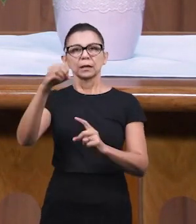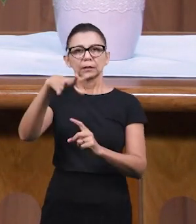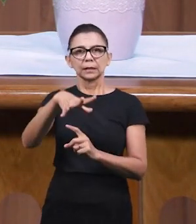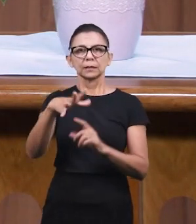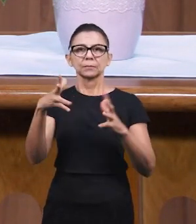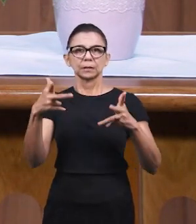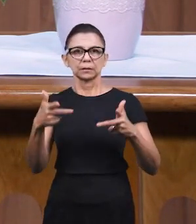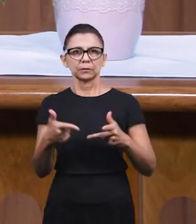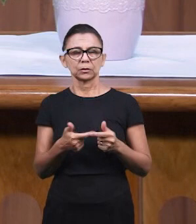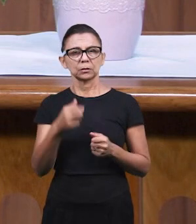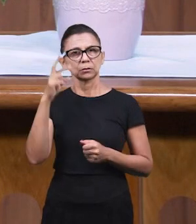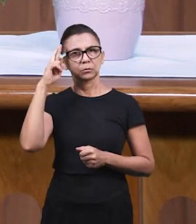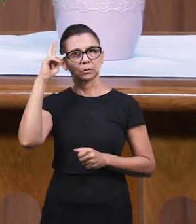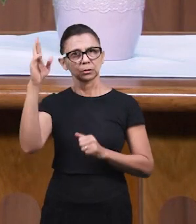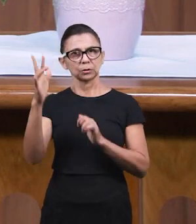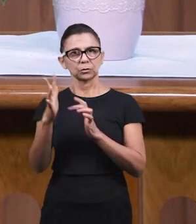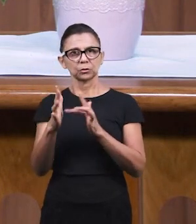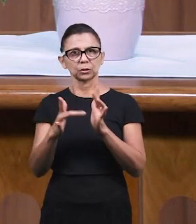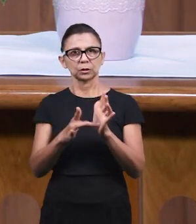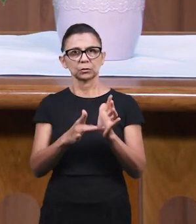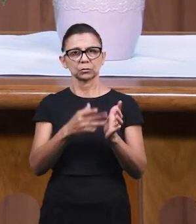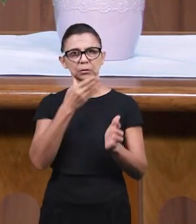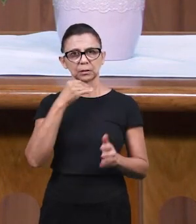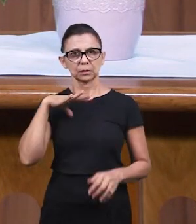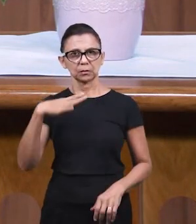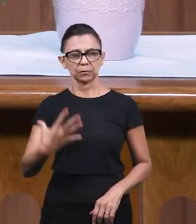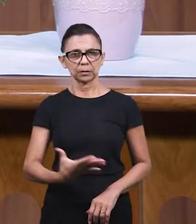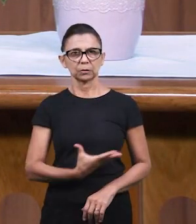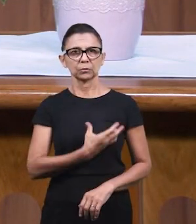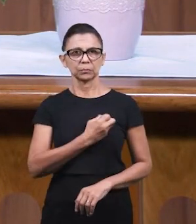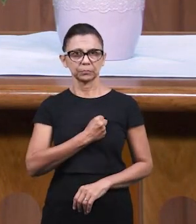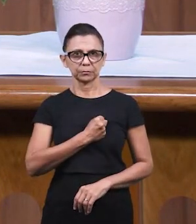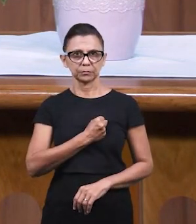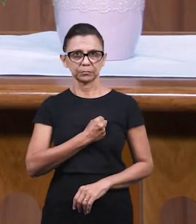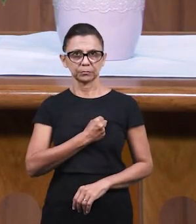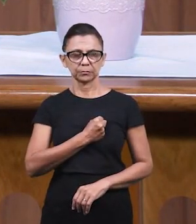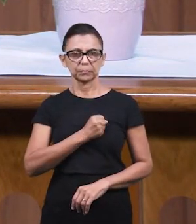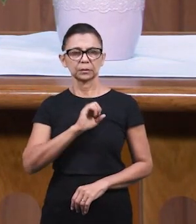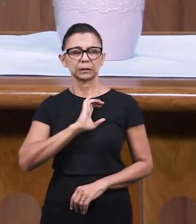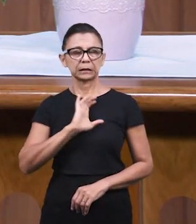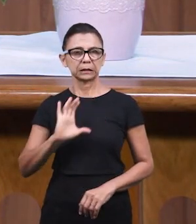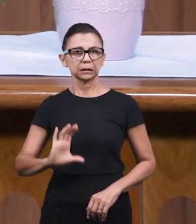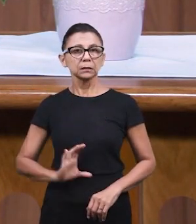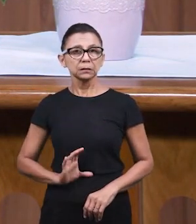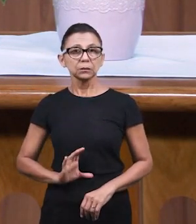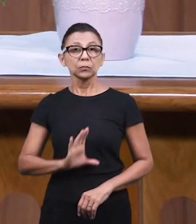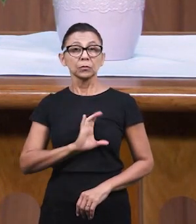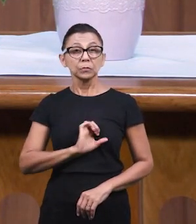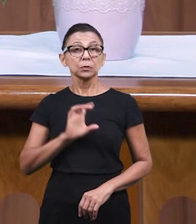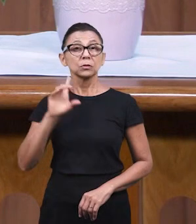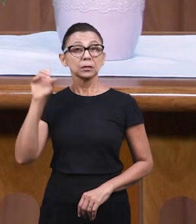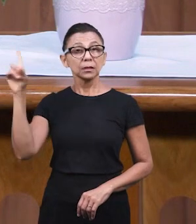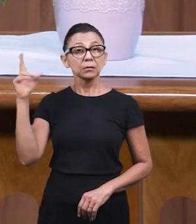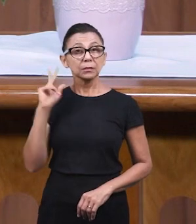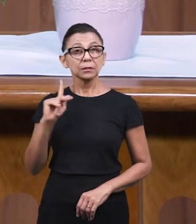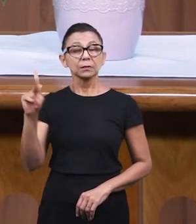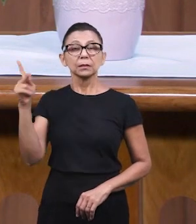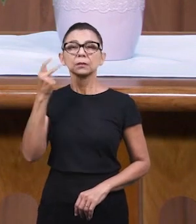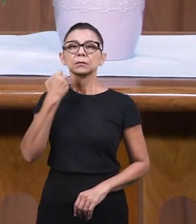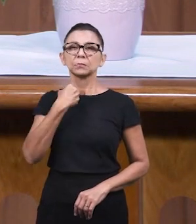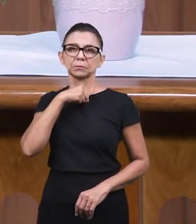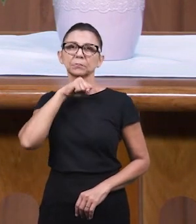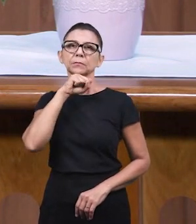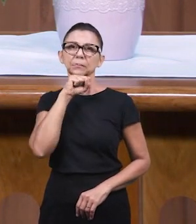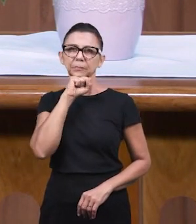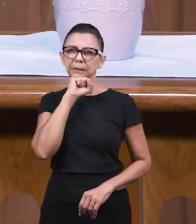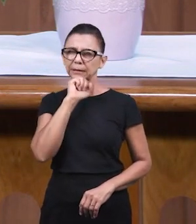мы просим чудная благодать нашего Господа и Спасителя Иисуса Христа. Великая любовь